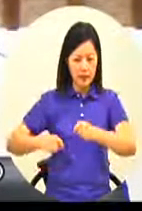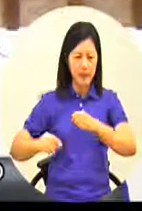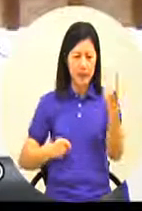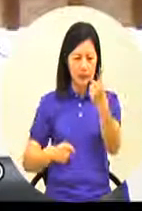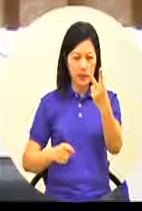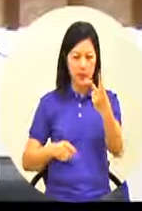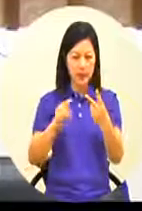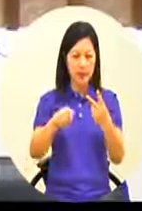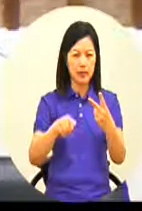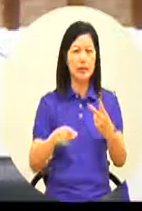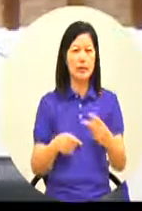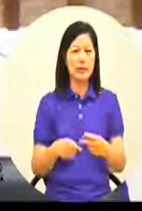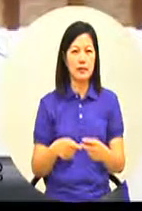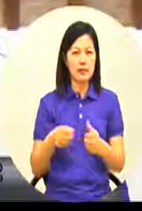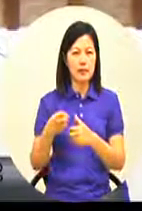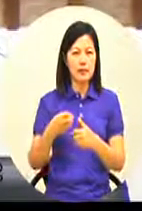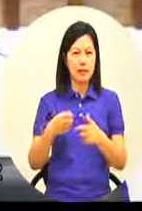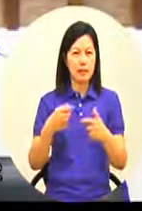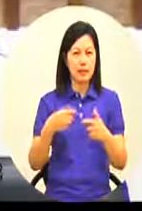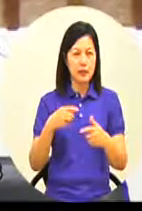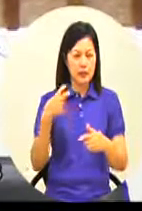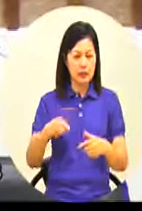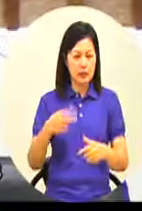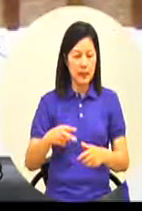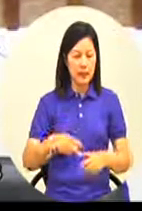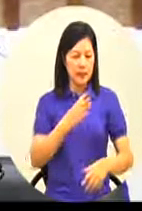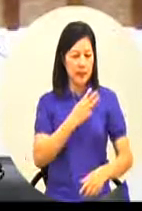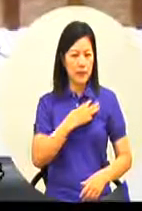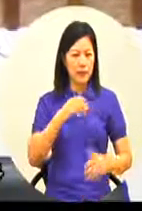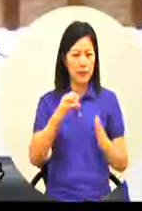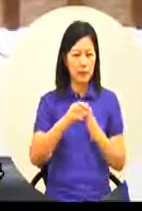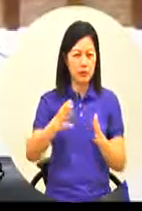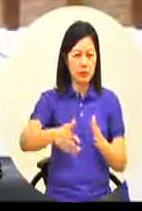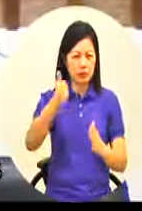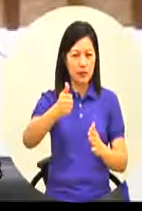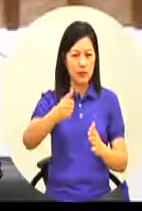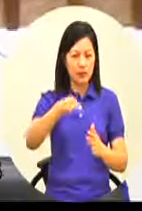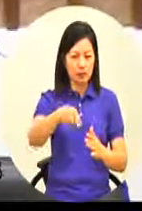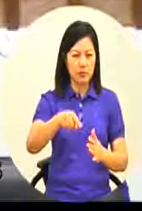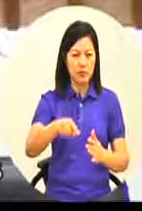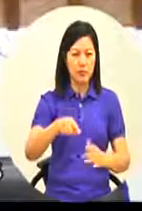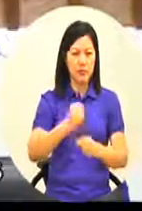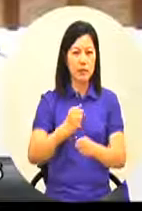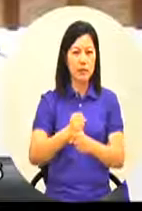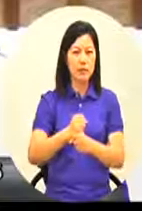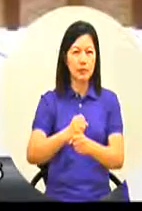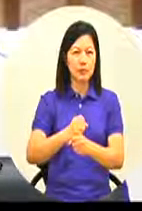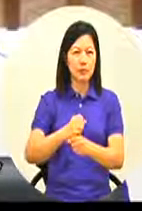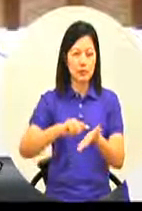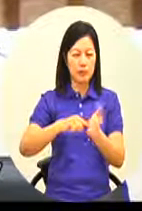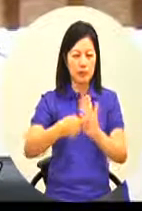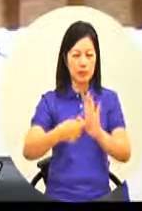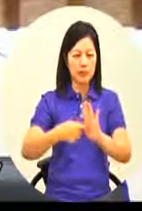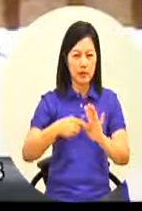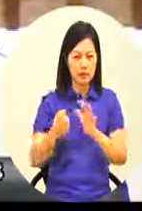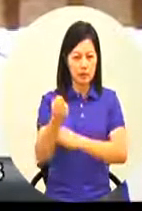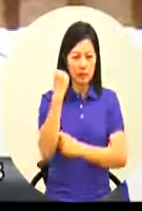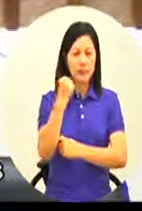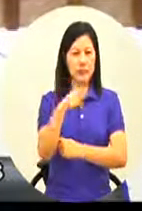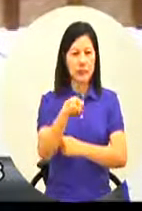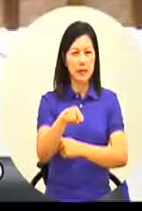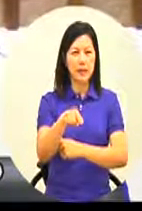道，要求你展现赵局长、赵铁头的魄力，吼、哦。啊，这个两